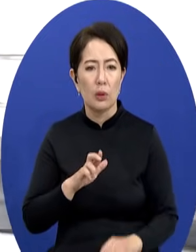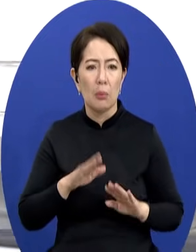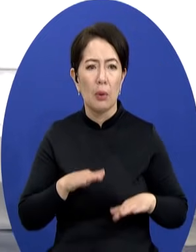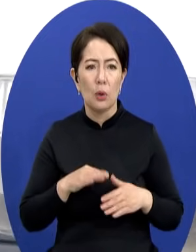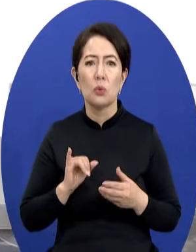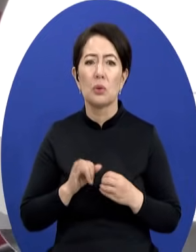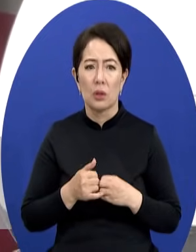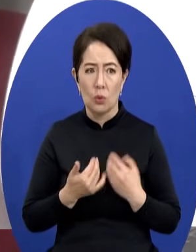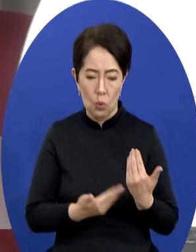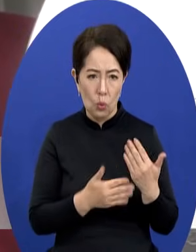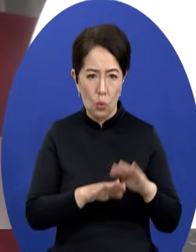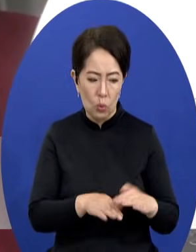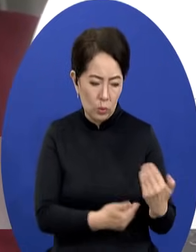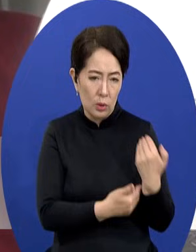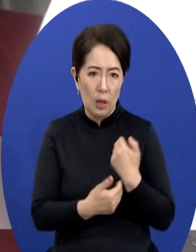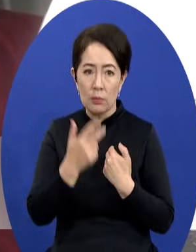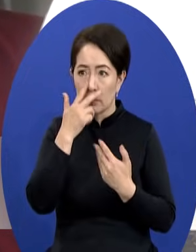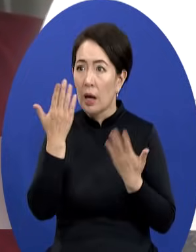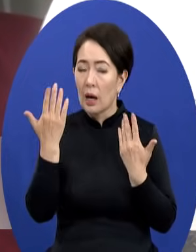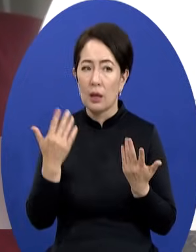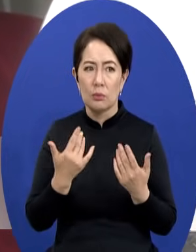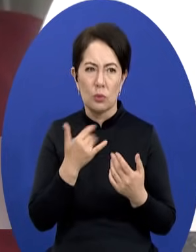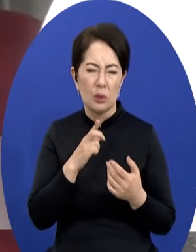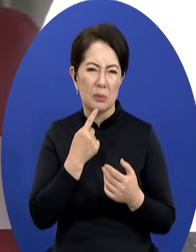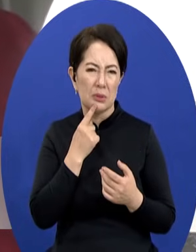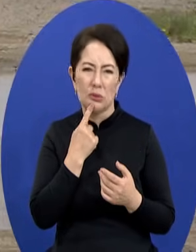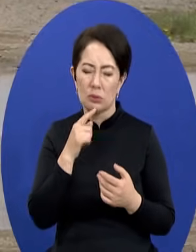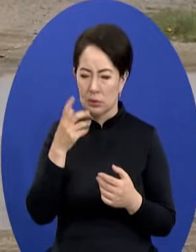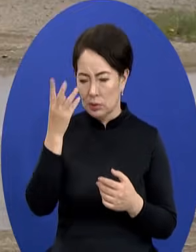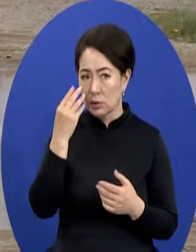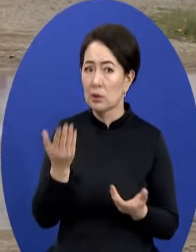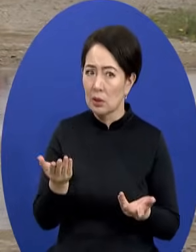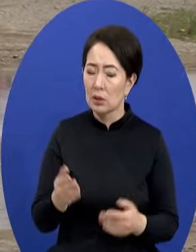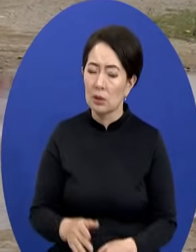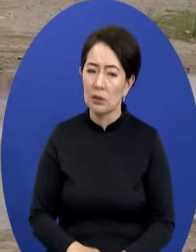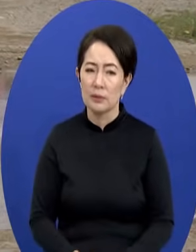юм байхгүй юм чи. Хөөхдөө жоохон ч загаар дарга ял. Тэгвэл тэнц чинь бол аягүй эрсдэлтэй шүү дээ бас тийм.